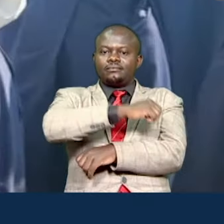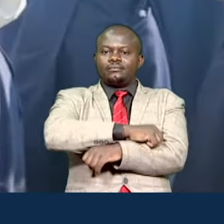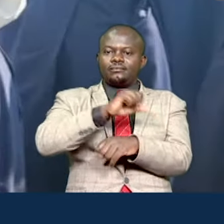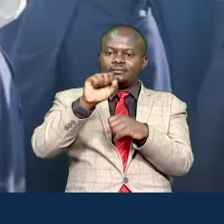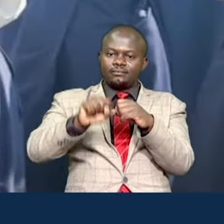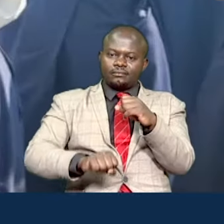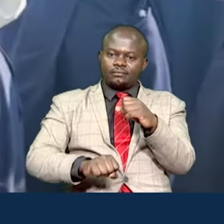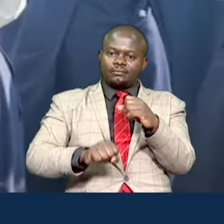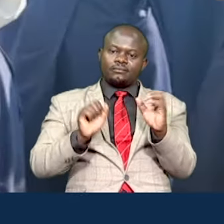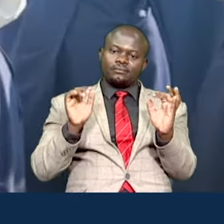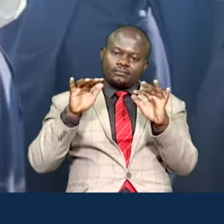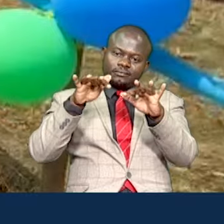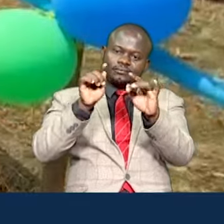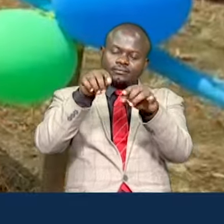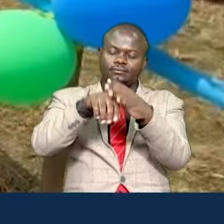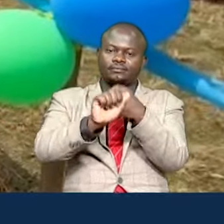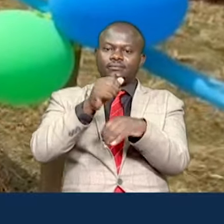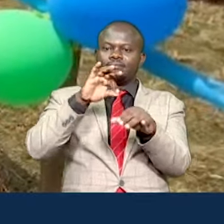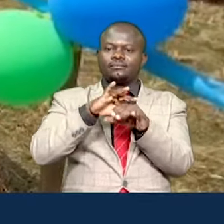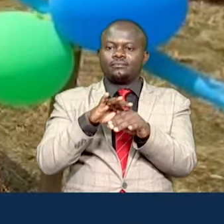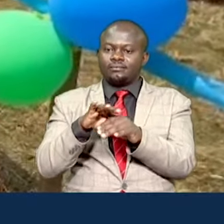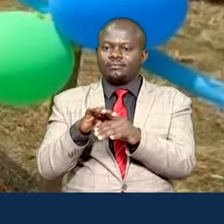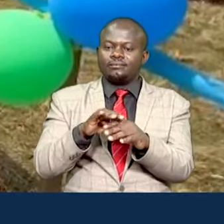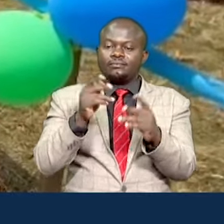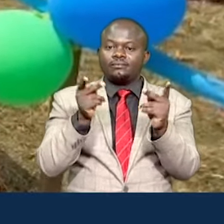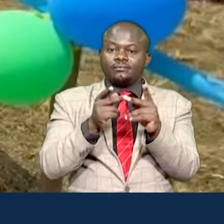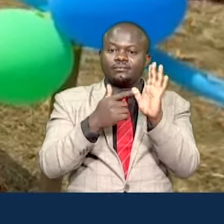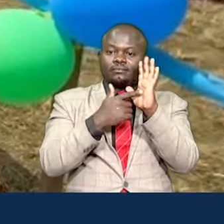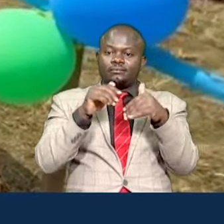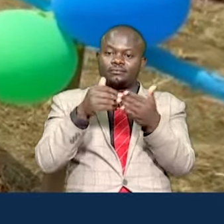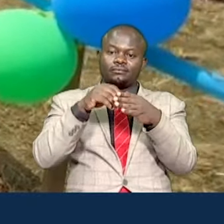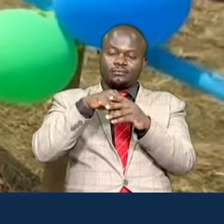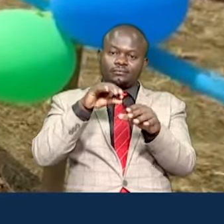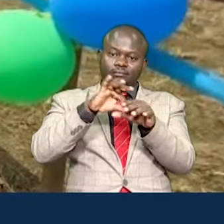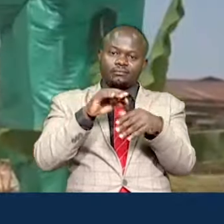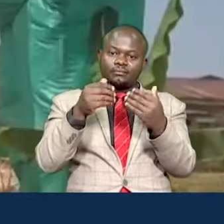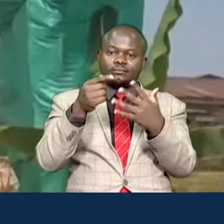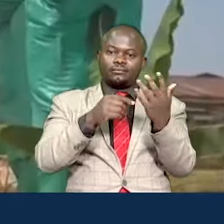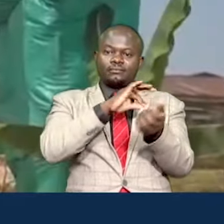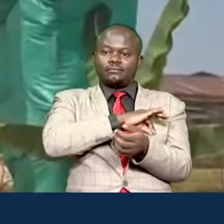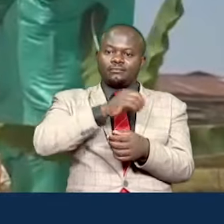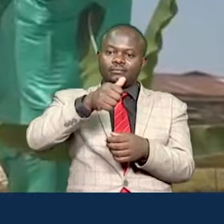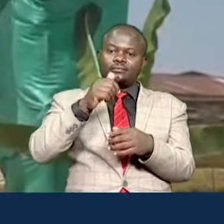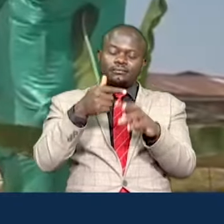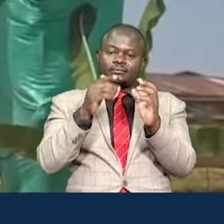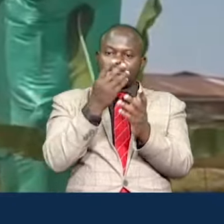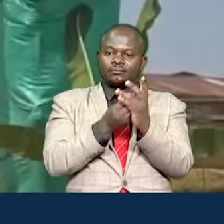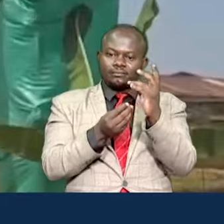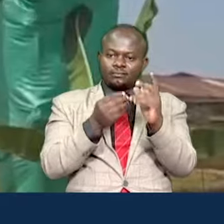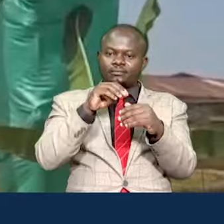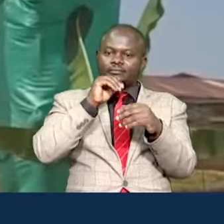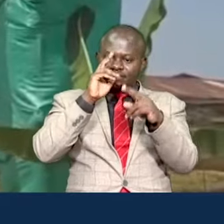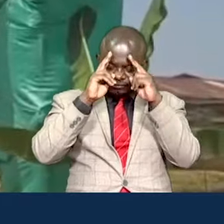y'amajyepfo, bitabiriye igikorwa cy'amatora, aho bagaragaza ko kwitabira amatora hari inyungu zabo bikaba igihombo